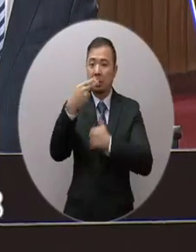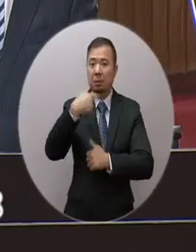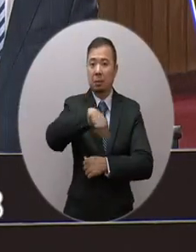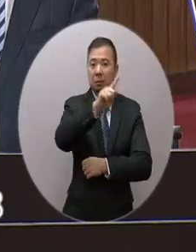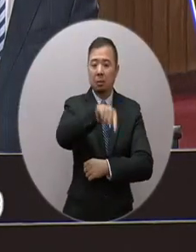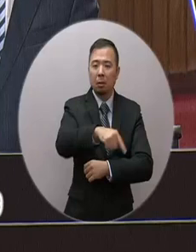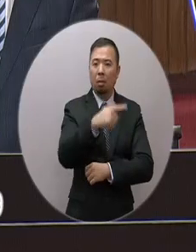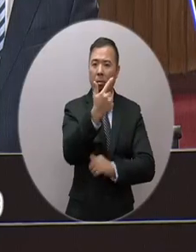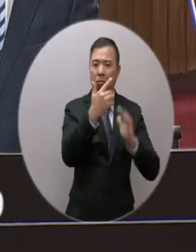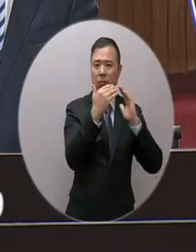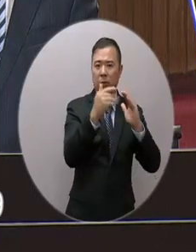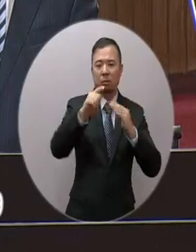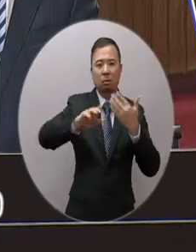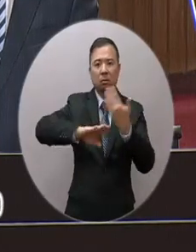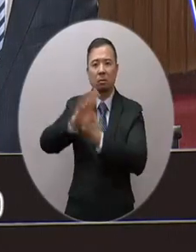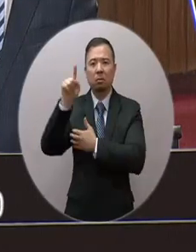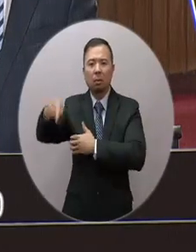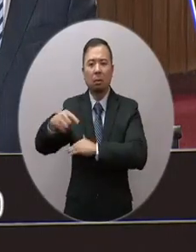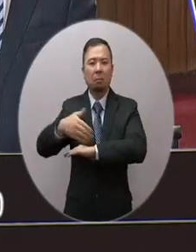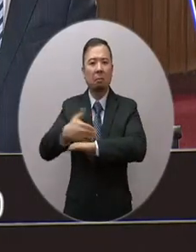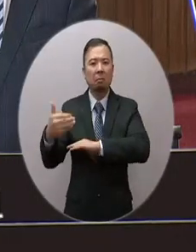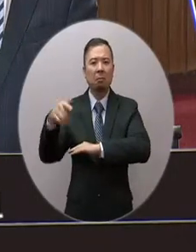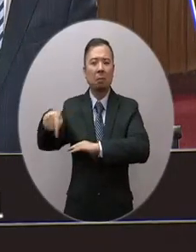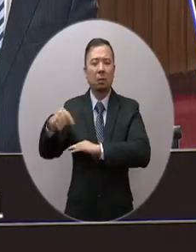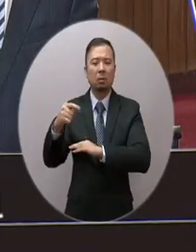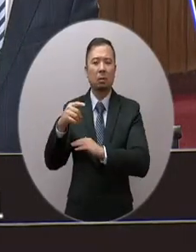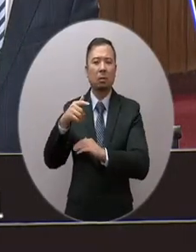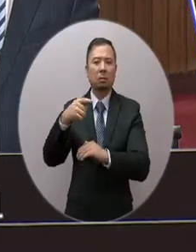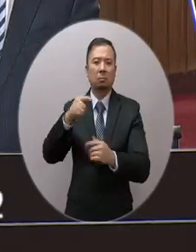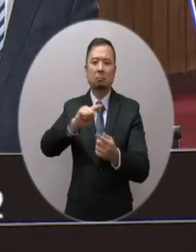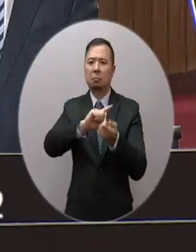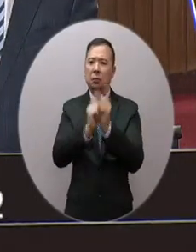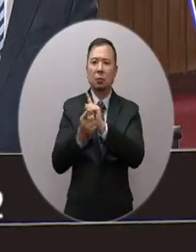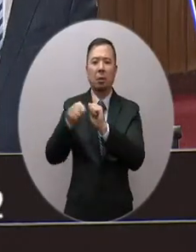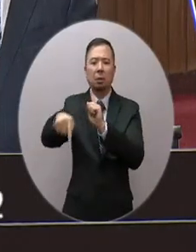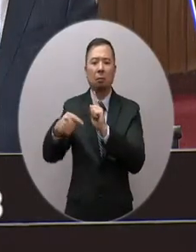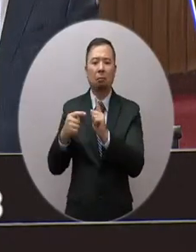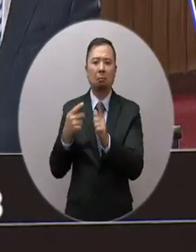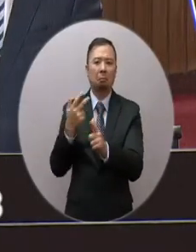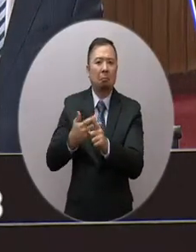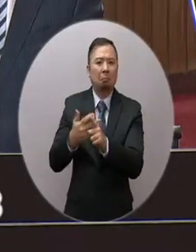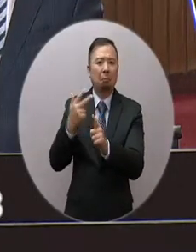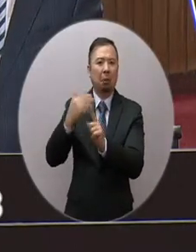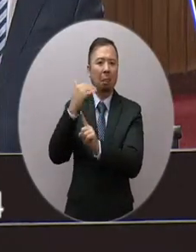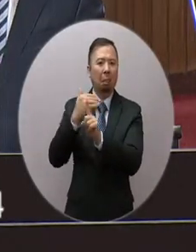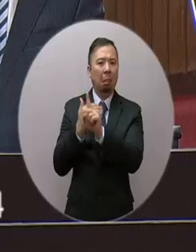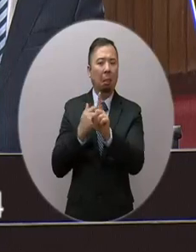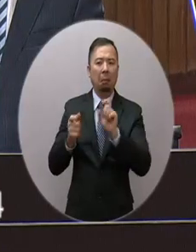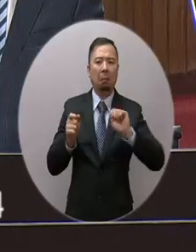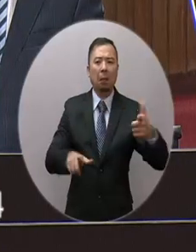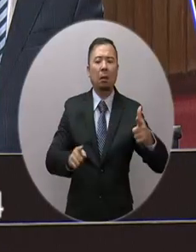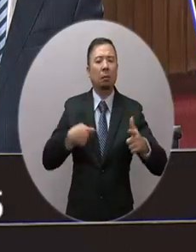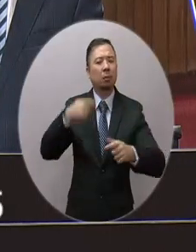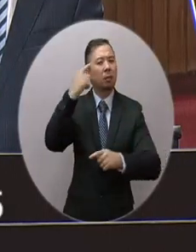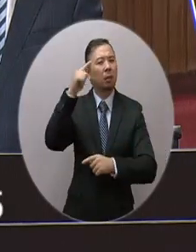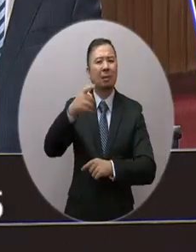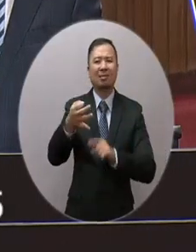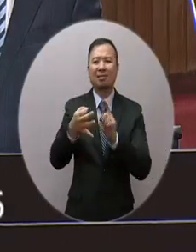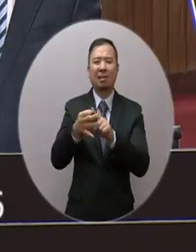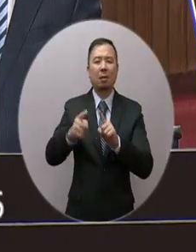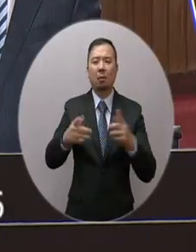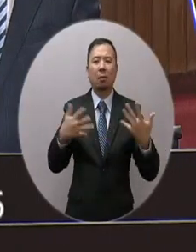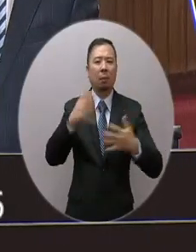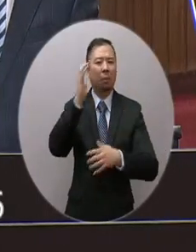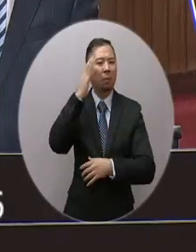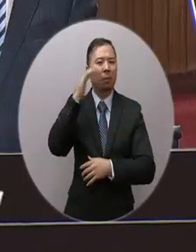是他会不一样的职等。我一直长期认为，我们现在先撇开经费不谈了、啊，经费那又是一个更大的问题。